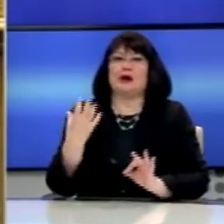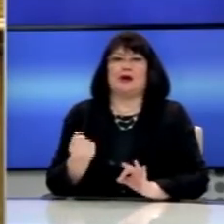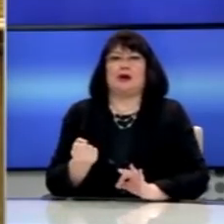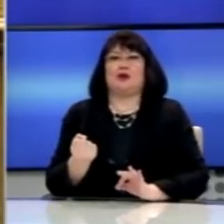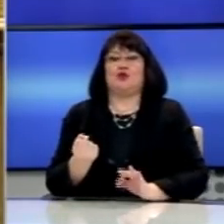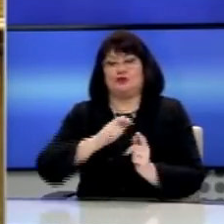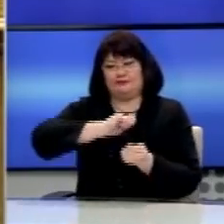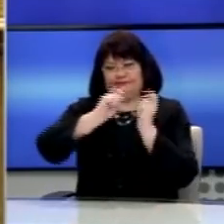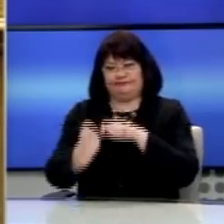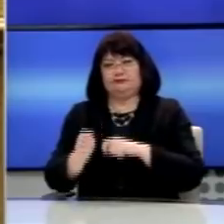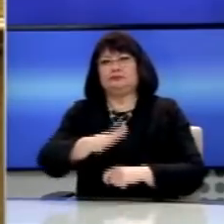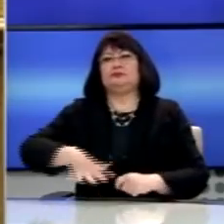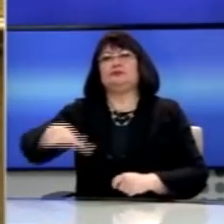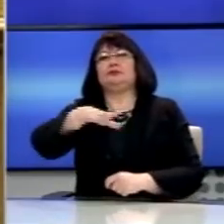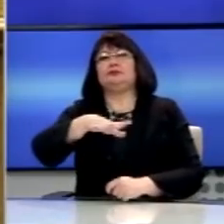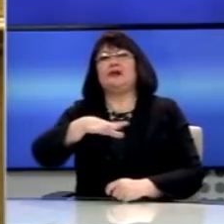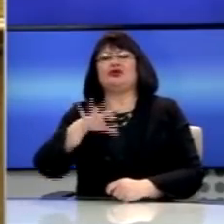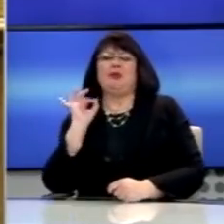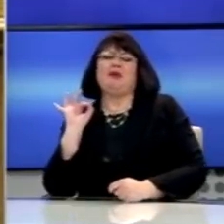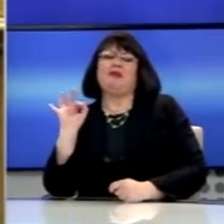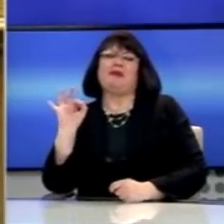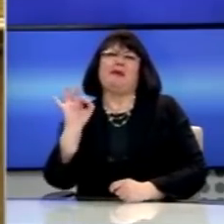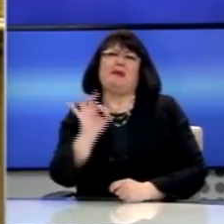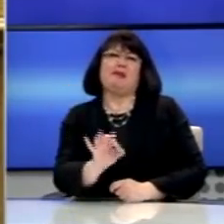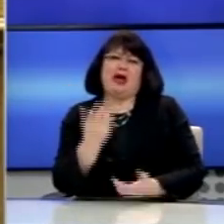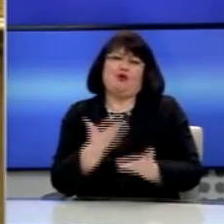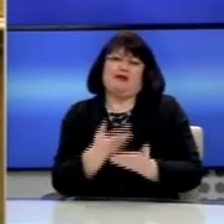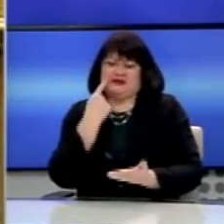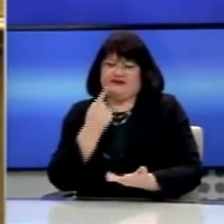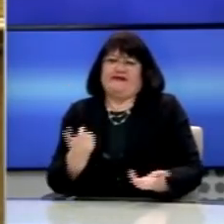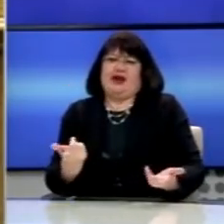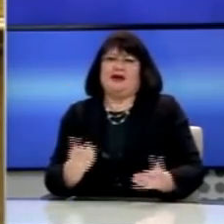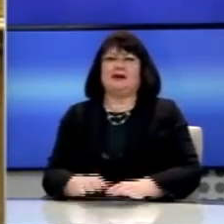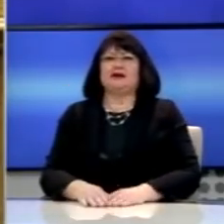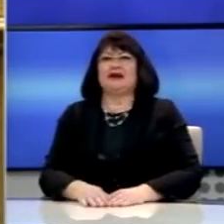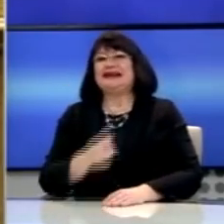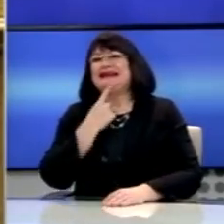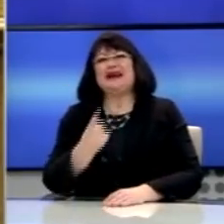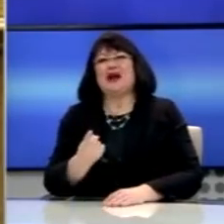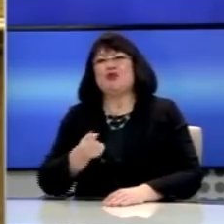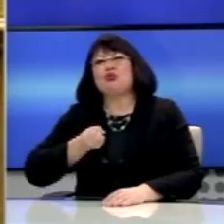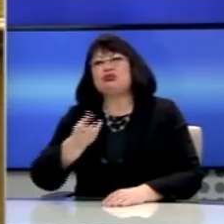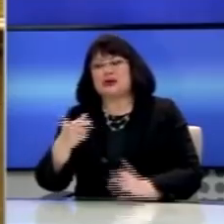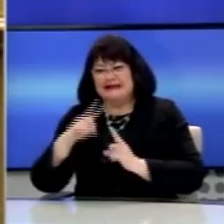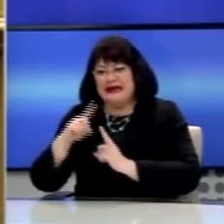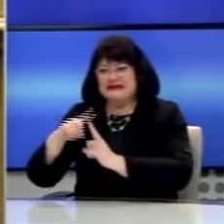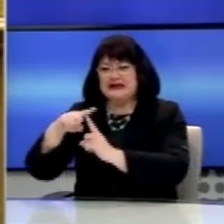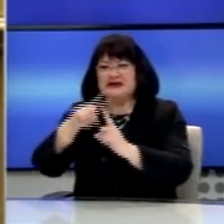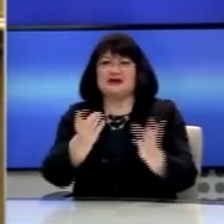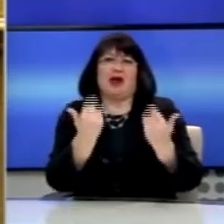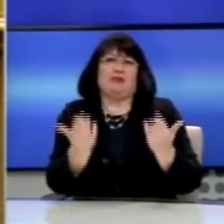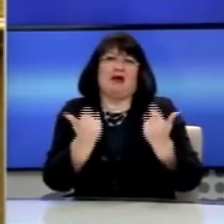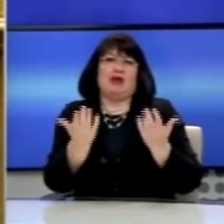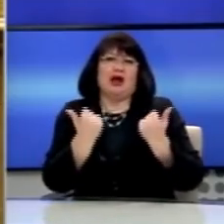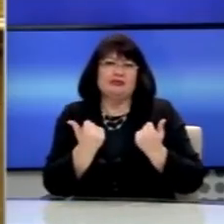πλέον μετατραπεί σε εστίες υπερμετάδοσης. Για να μην πούμε για τα μαζικά τεστ στον πληθυσμό που δεν